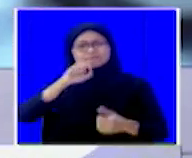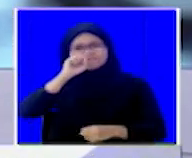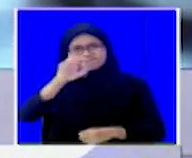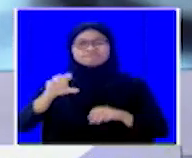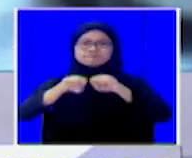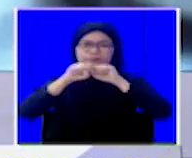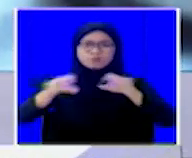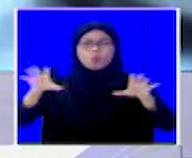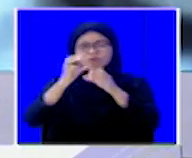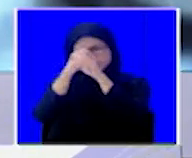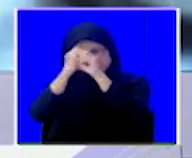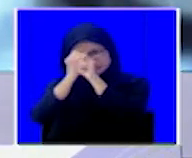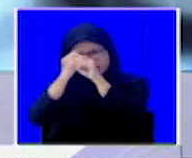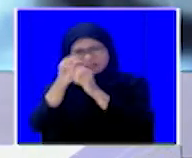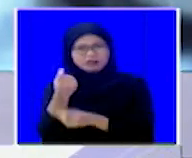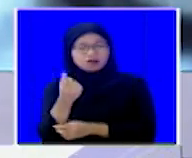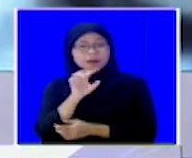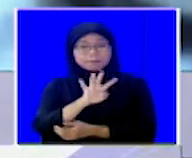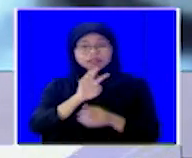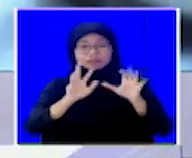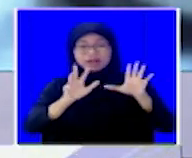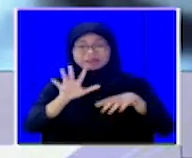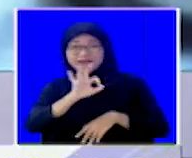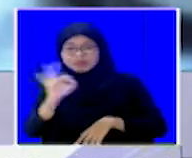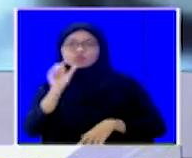telah memutuskan menurunkan harga tes PCR menjadi